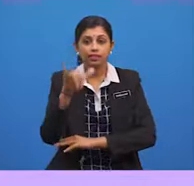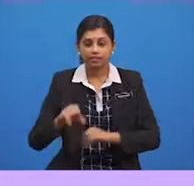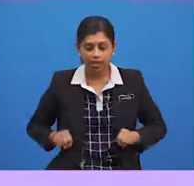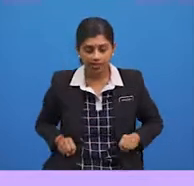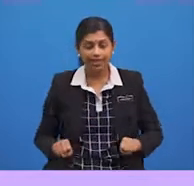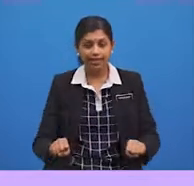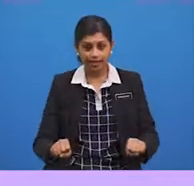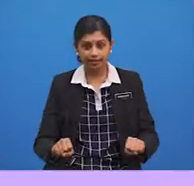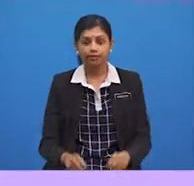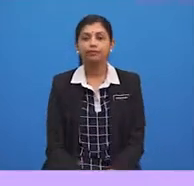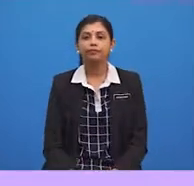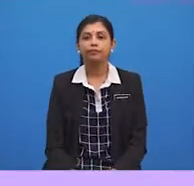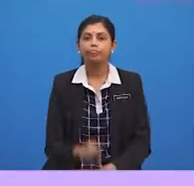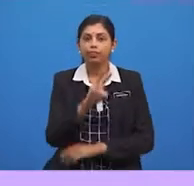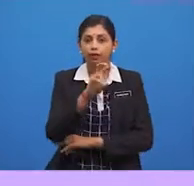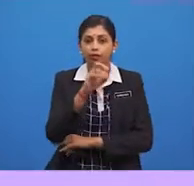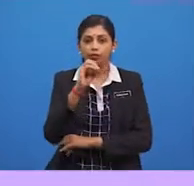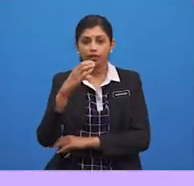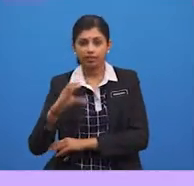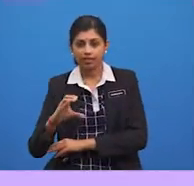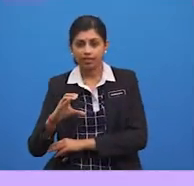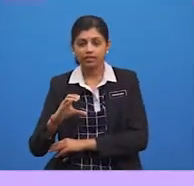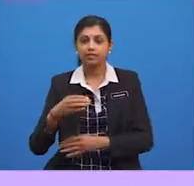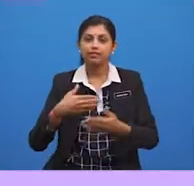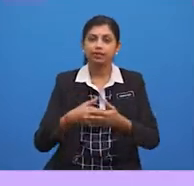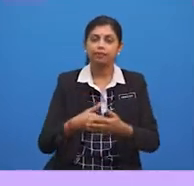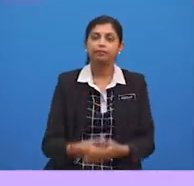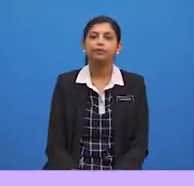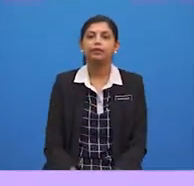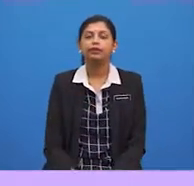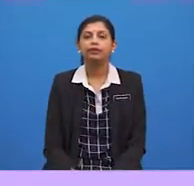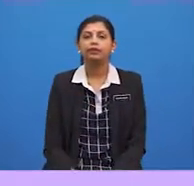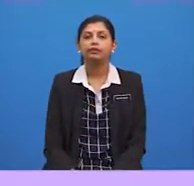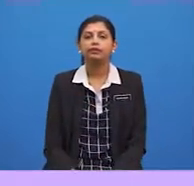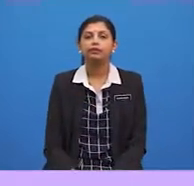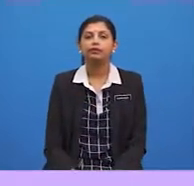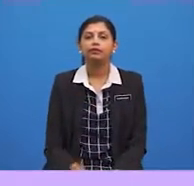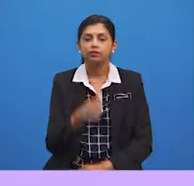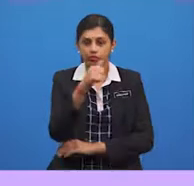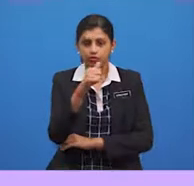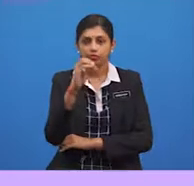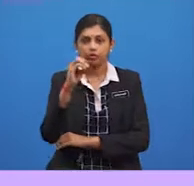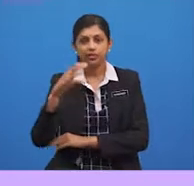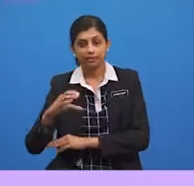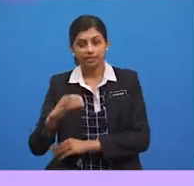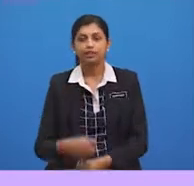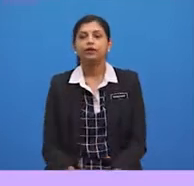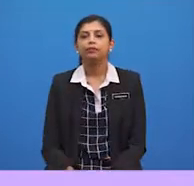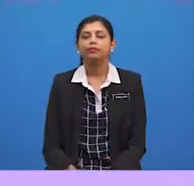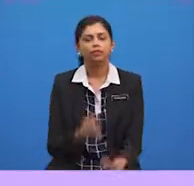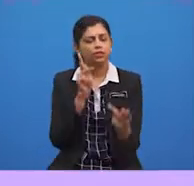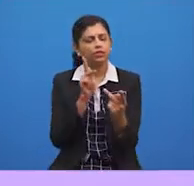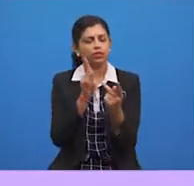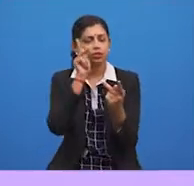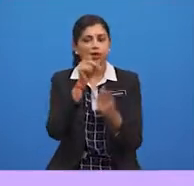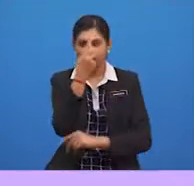sederhana, iaitu 20 darjah Celsius, dan suhu musim sejuk 10 darjah Celsius adalah sesuai